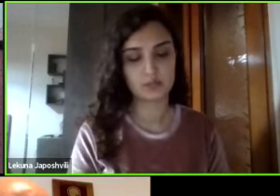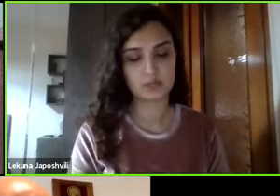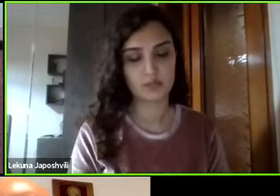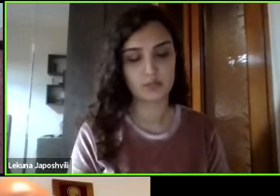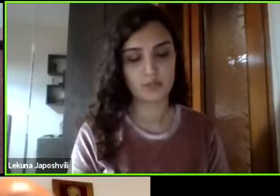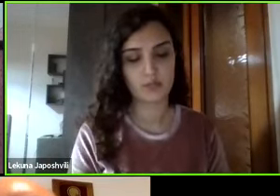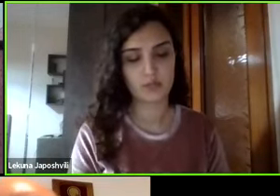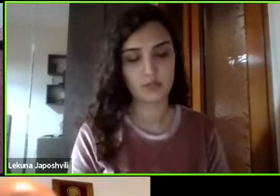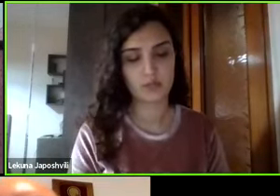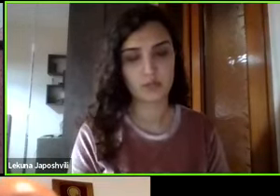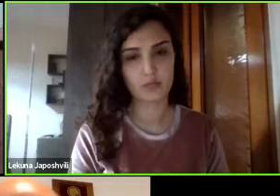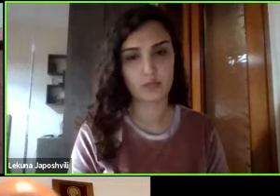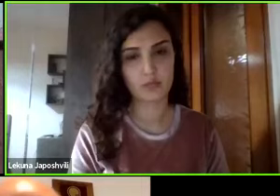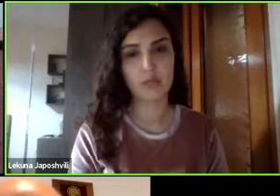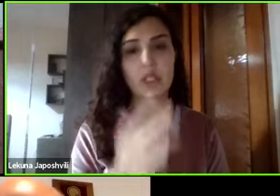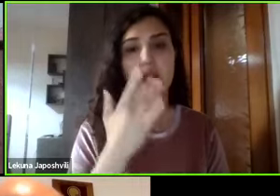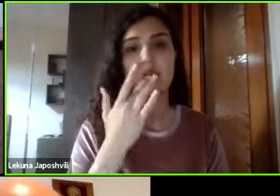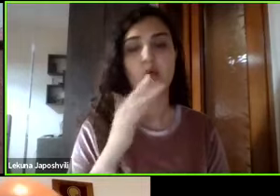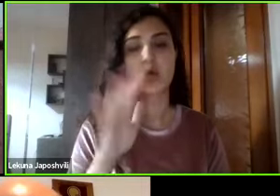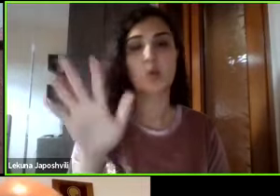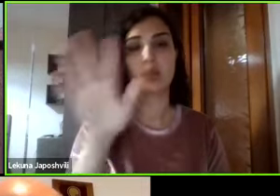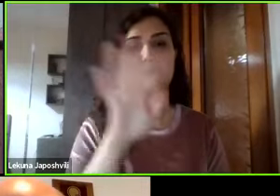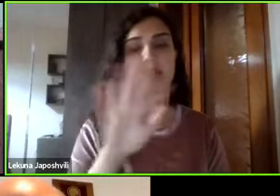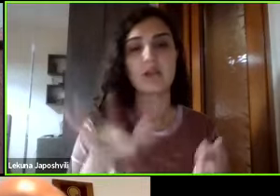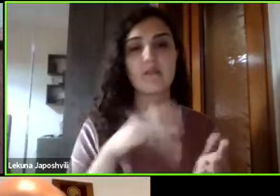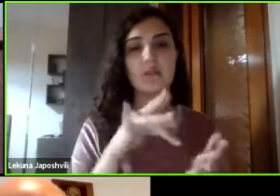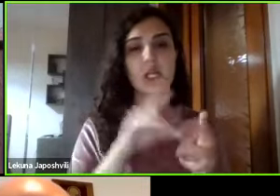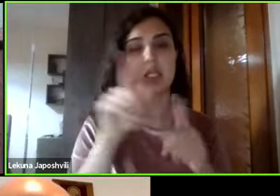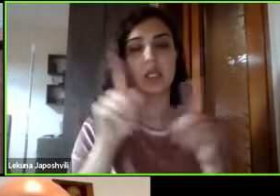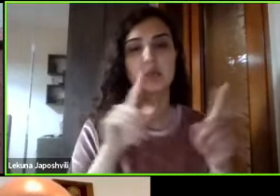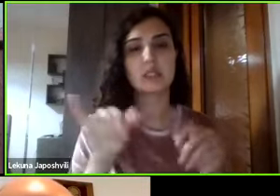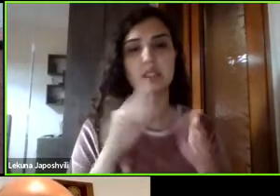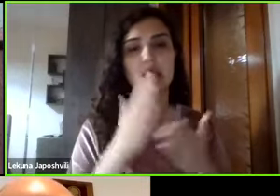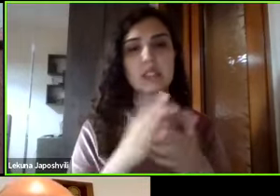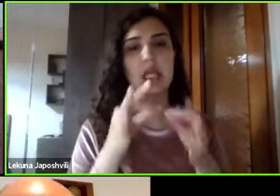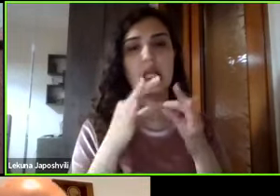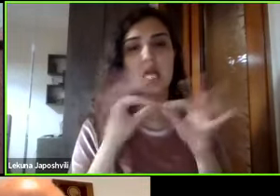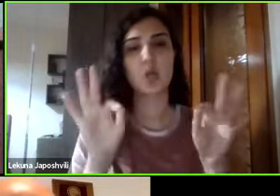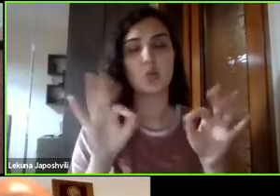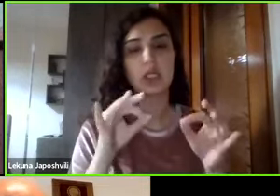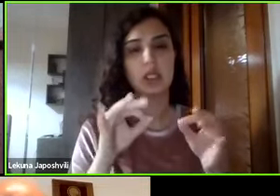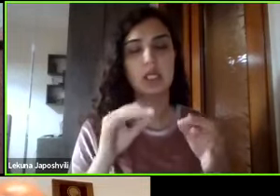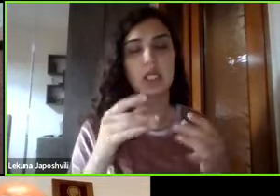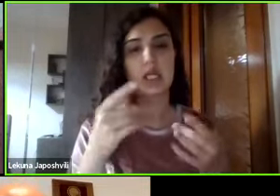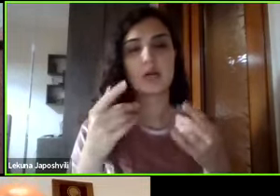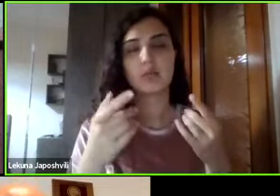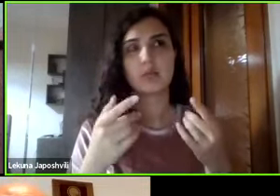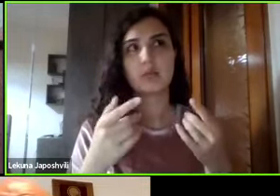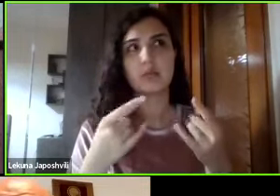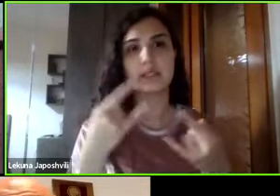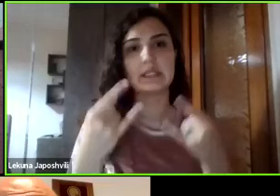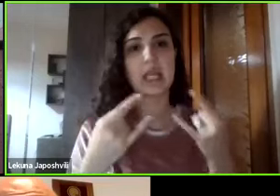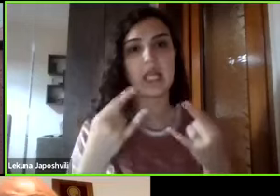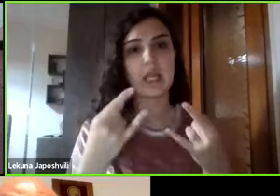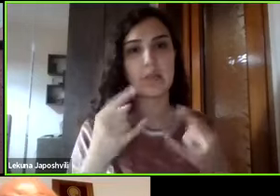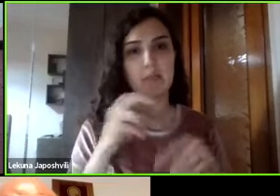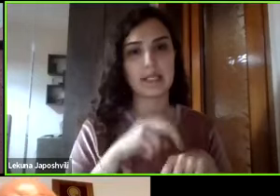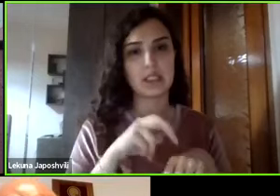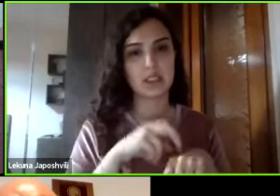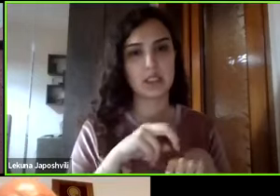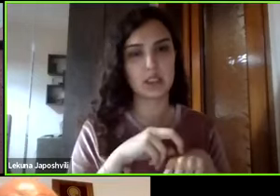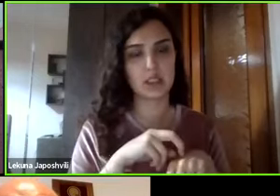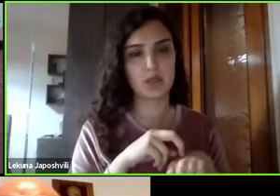ევროპის ქვეყნები სადაც დალაგებულია და სადაც ლეგალურია ტელემედიცინა, სადაც დალაგებულია და